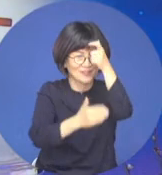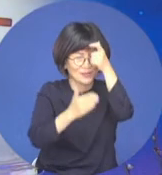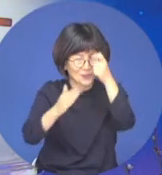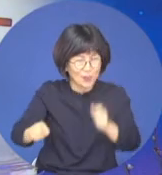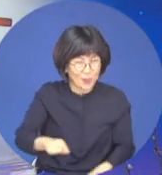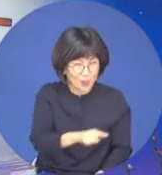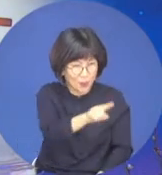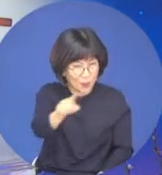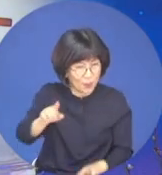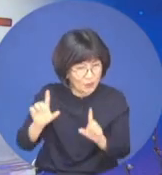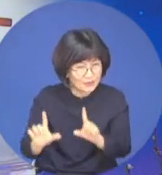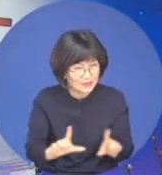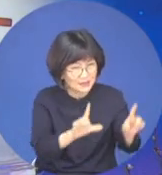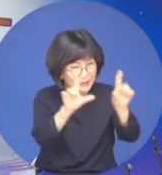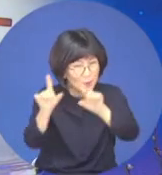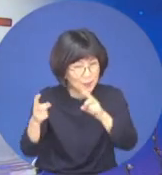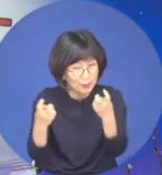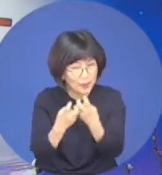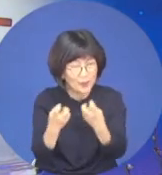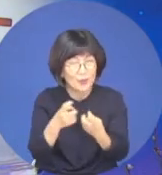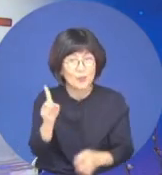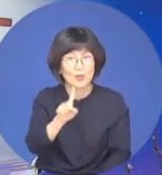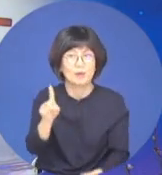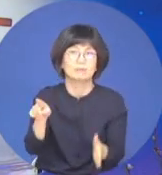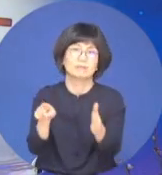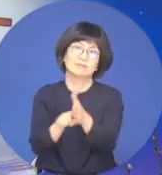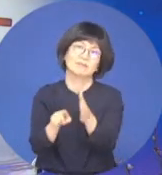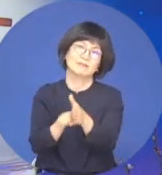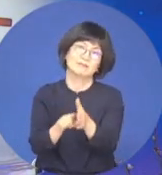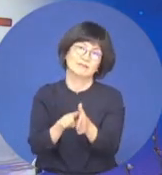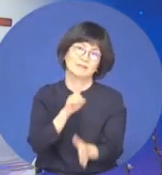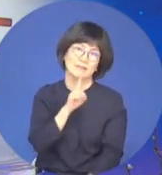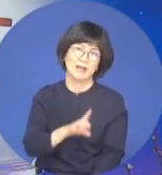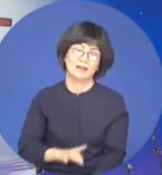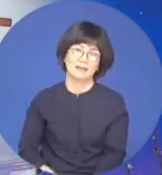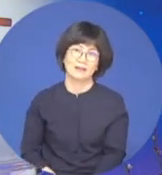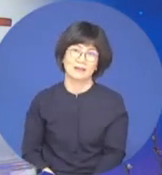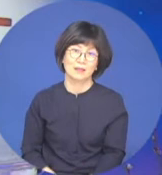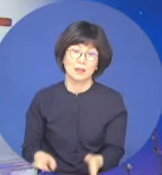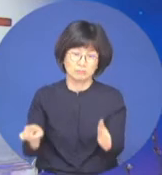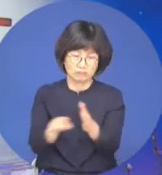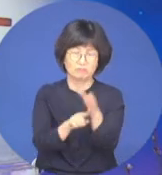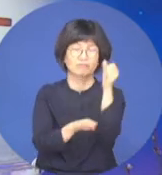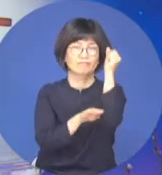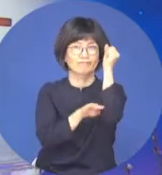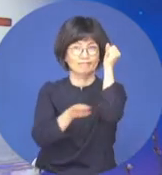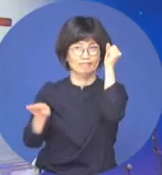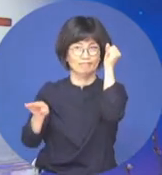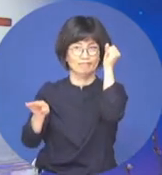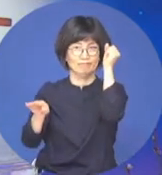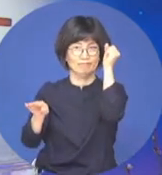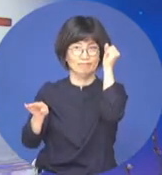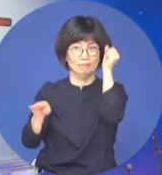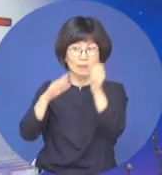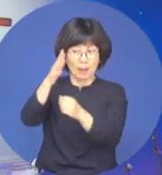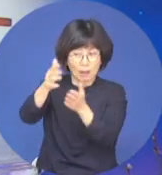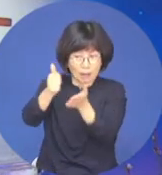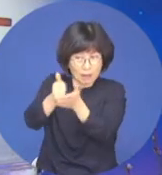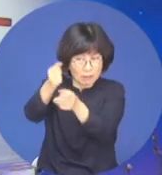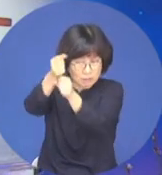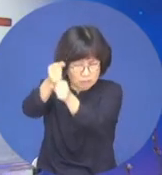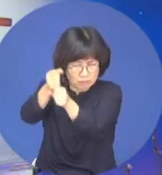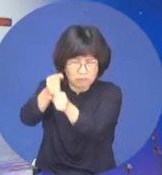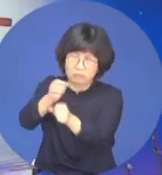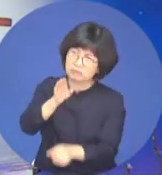뭐냐? 믿음으로 사는 길밖에 없다. 믿음을 기준으로 산다는 거죠. 이게 하나님을 의지하는 것인지